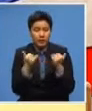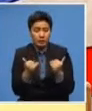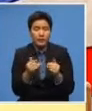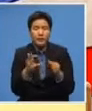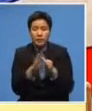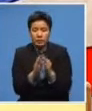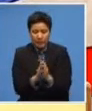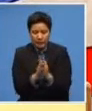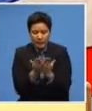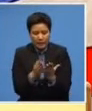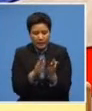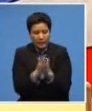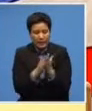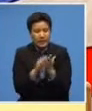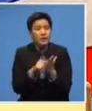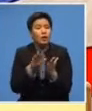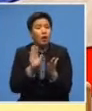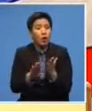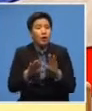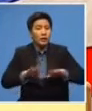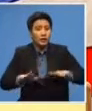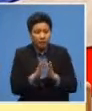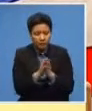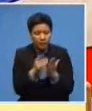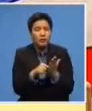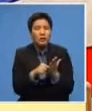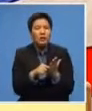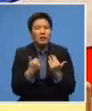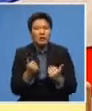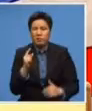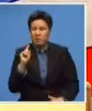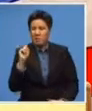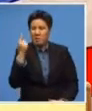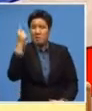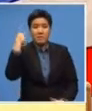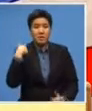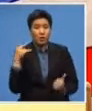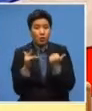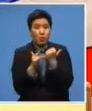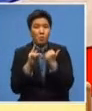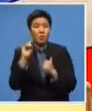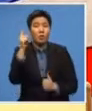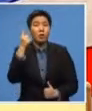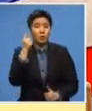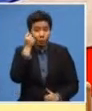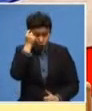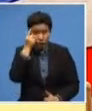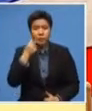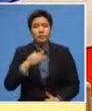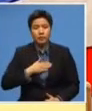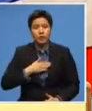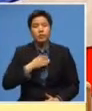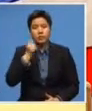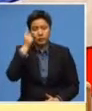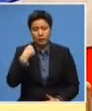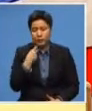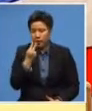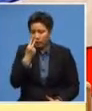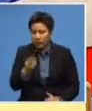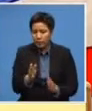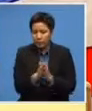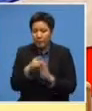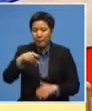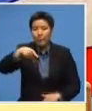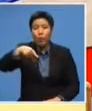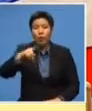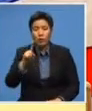ตำราเด็กเหมือนกันแหมมันก็วันนี้มันก็ความทันสมัยนะผมก็เข้าใจนะวันนั้นผมเห็นตำราเด็กป.1